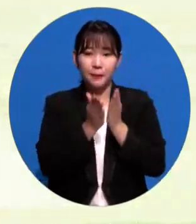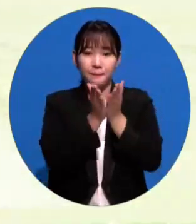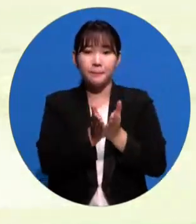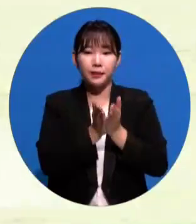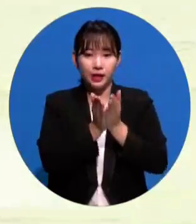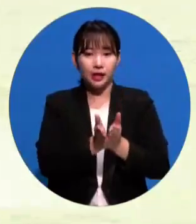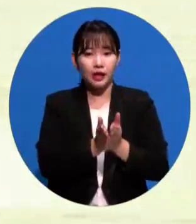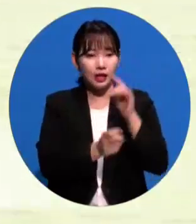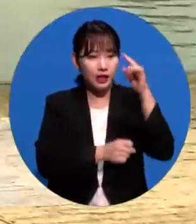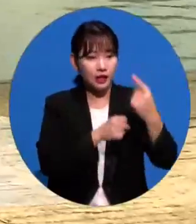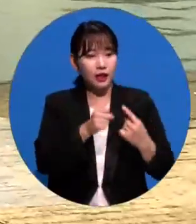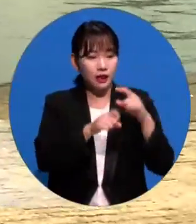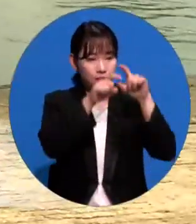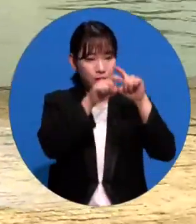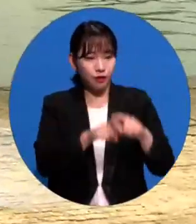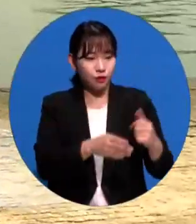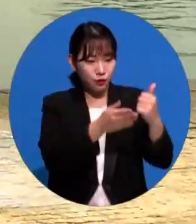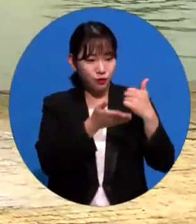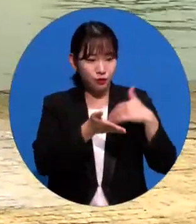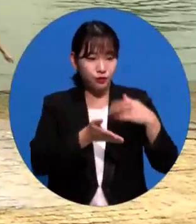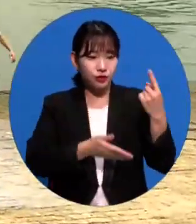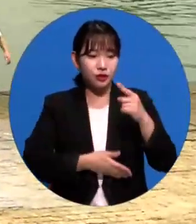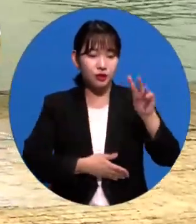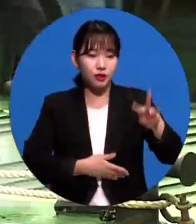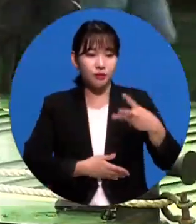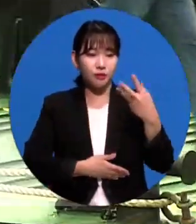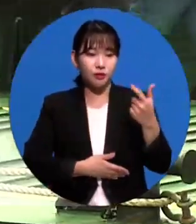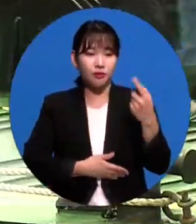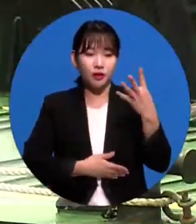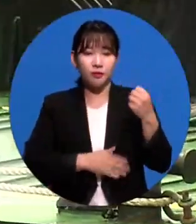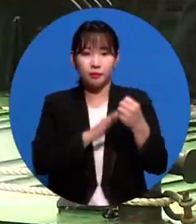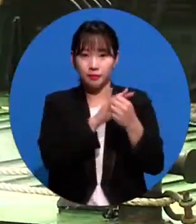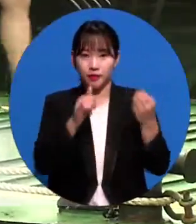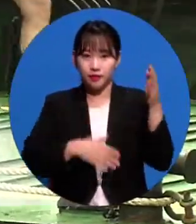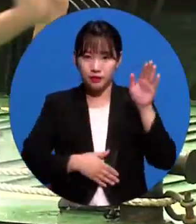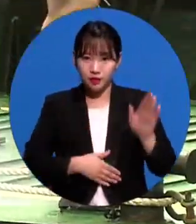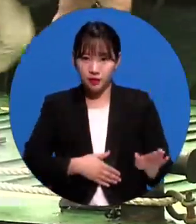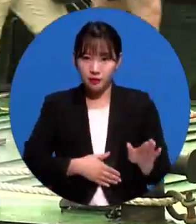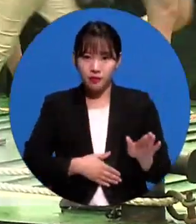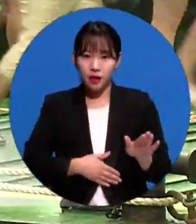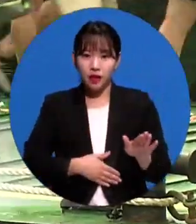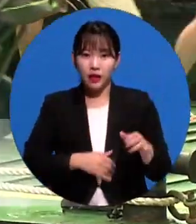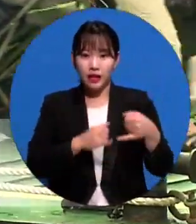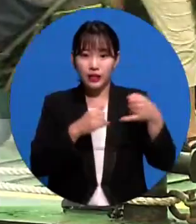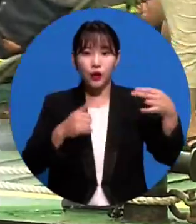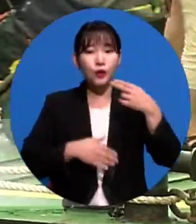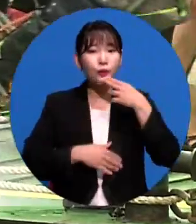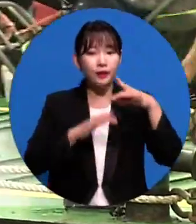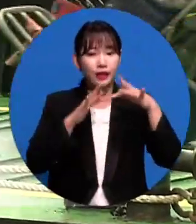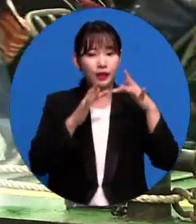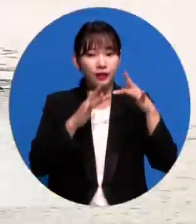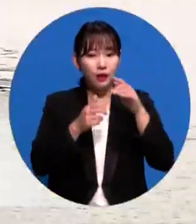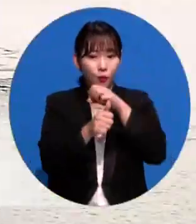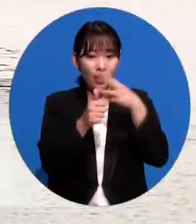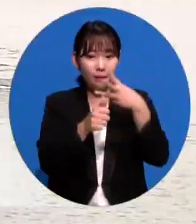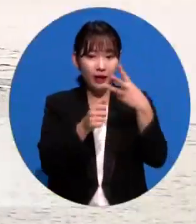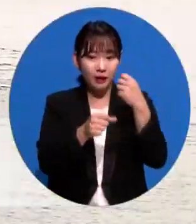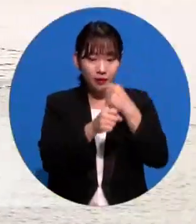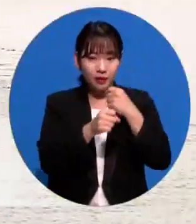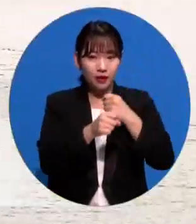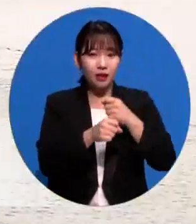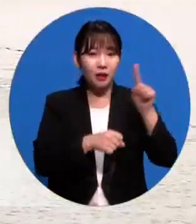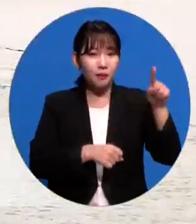연안여객선 연 평균 이용객은 1364만 명에 달하지만 무선 인터넷 설치율은 전체 백신